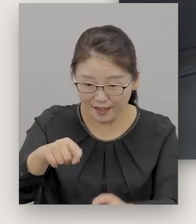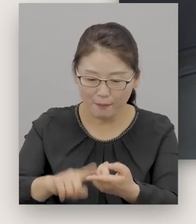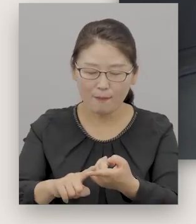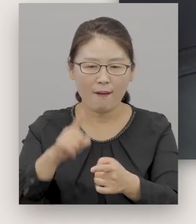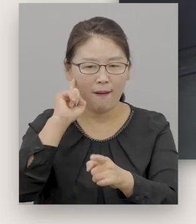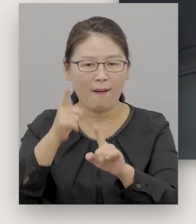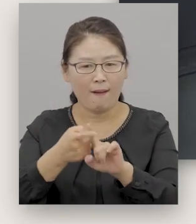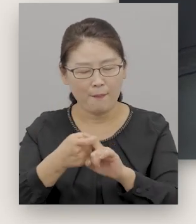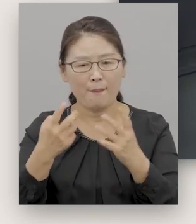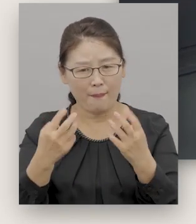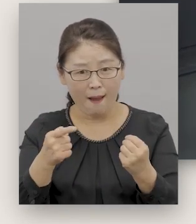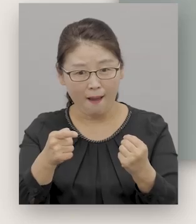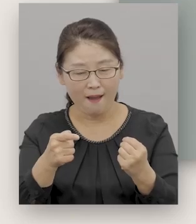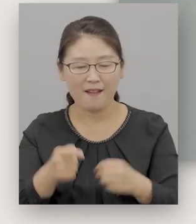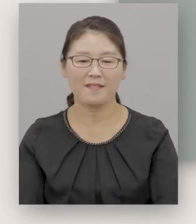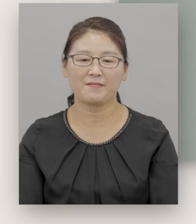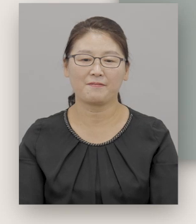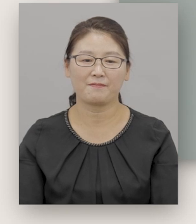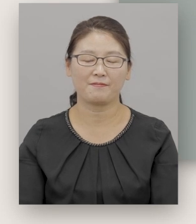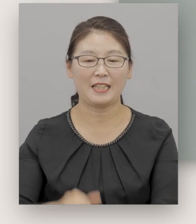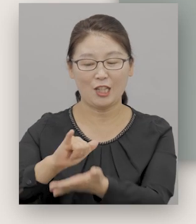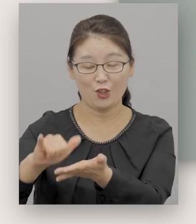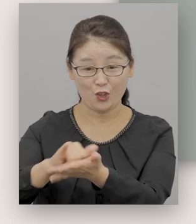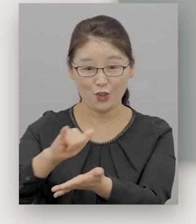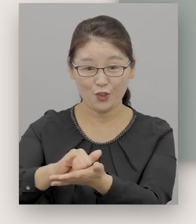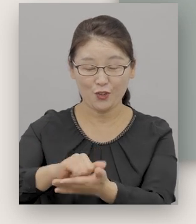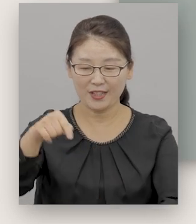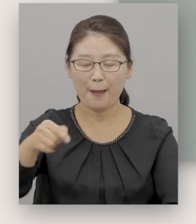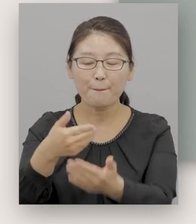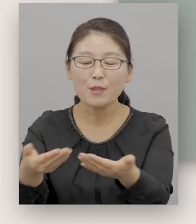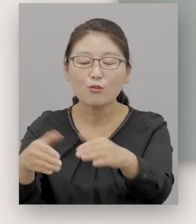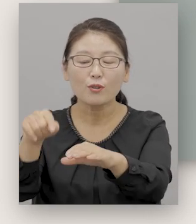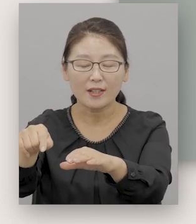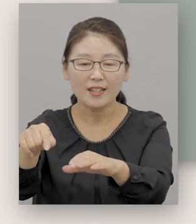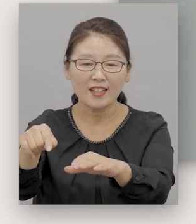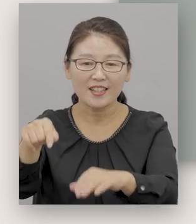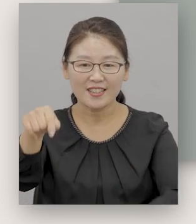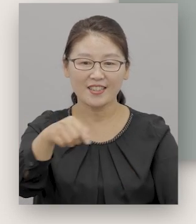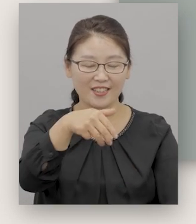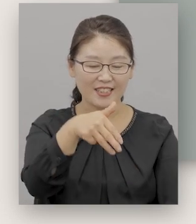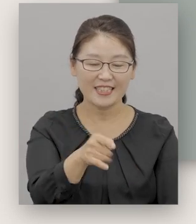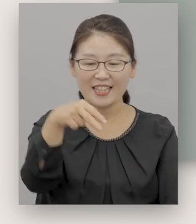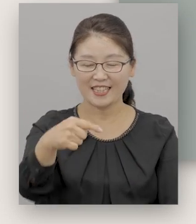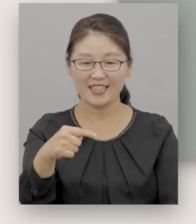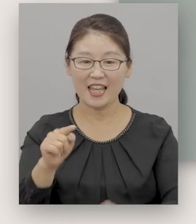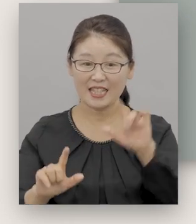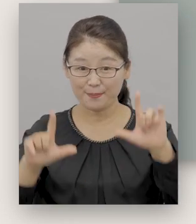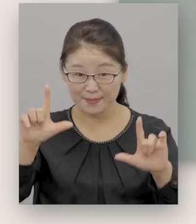또 반영된 작업이라고 할수 있는데, 뉴욕에 있는 줄리앙 레비 갤러리에서 The Image of Chess, 그러니까 체스의